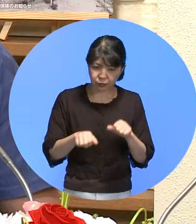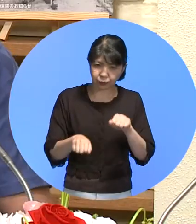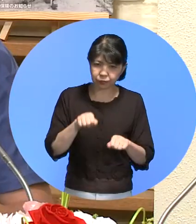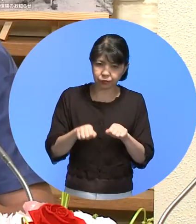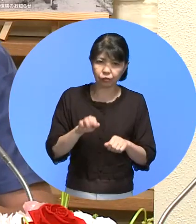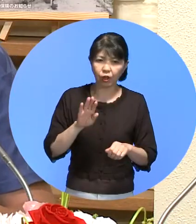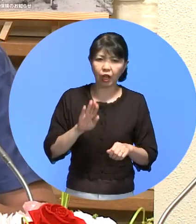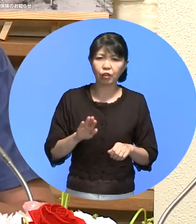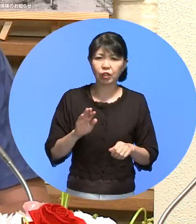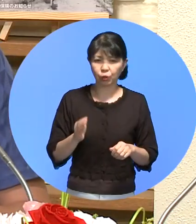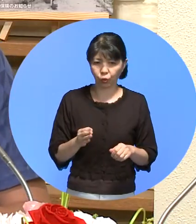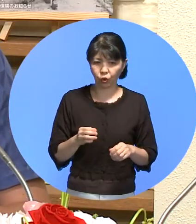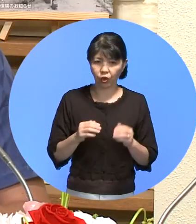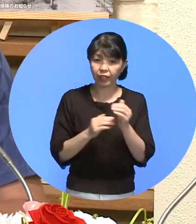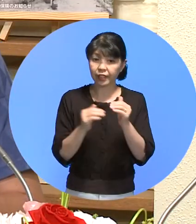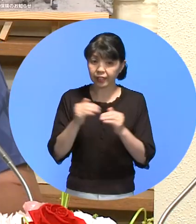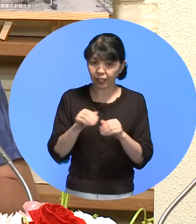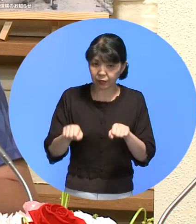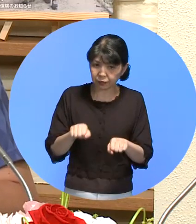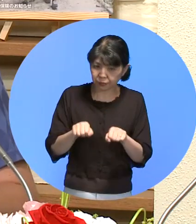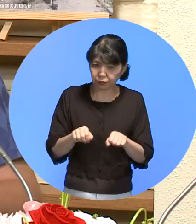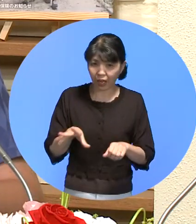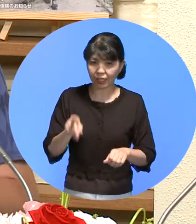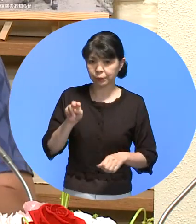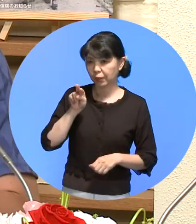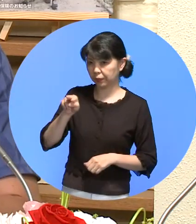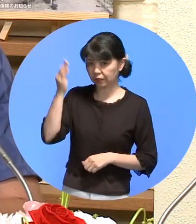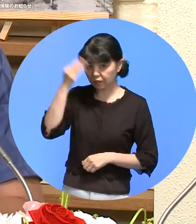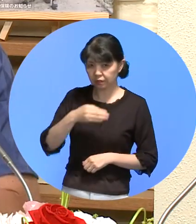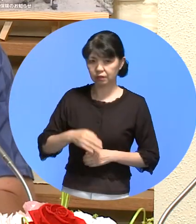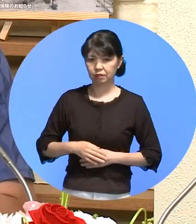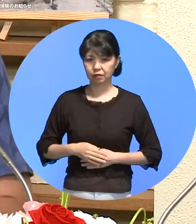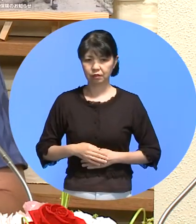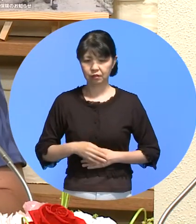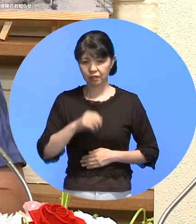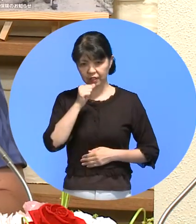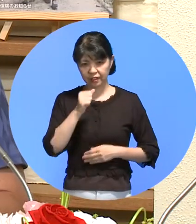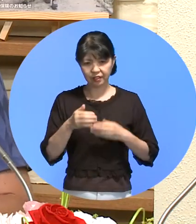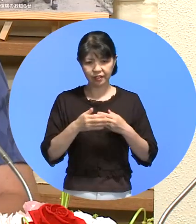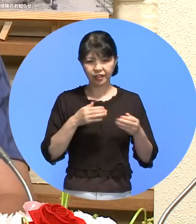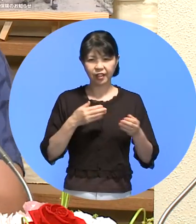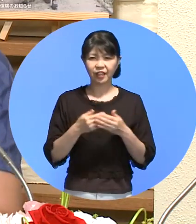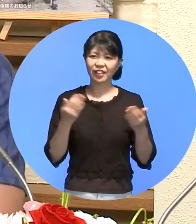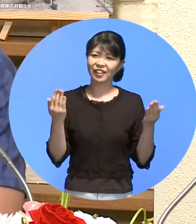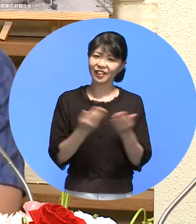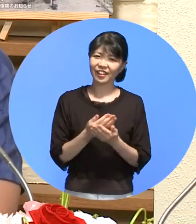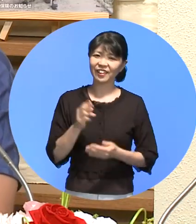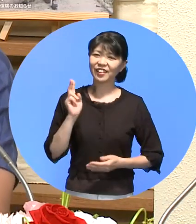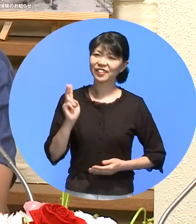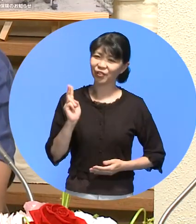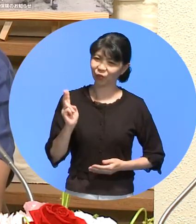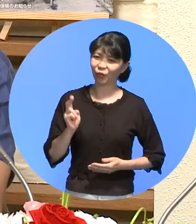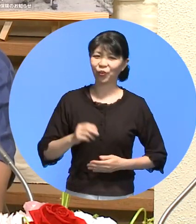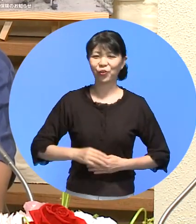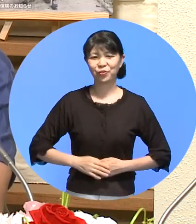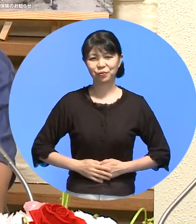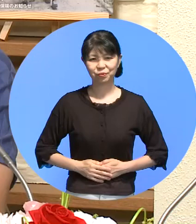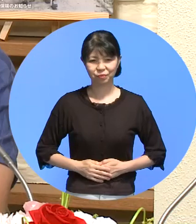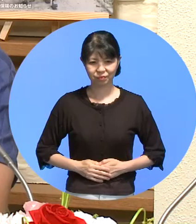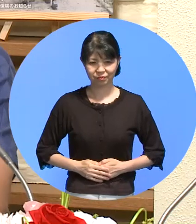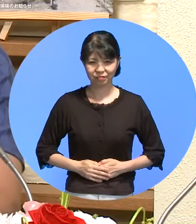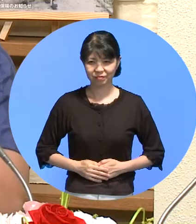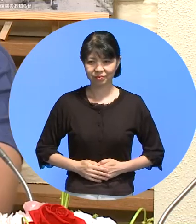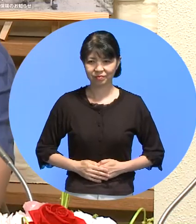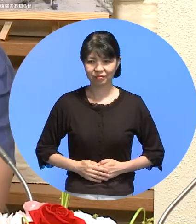い、 昔竹ぼっくりじゃなくて、僕は缶詰の缶を使った缶ぼっくりは作ってましたけど、 はい、 竹ぼっくりはちょっと僕初めて見まして